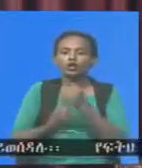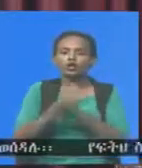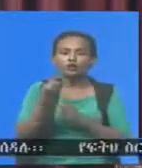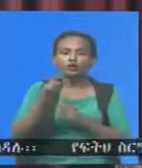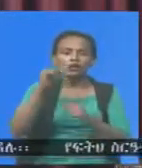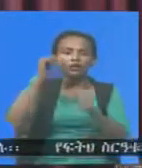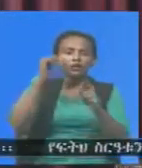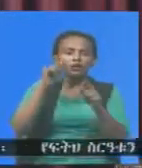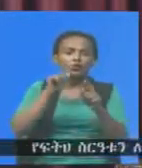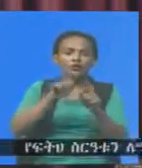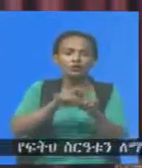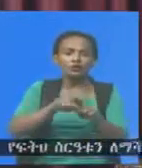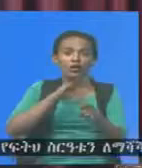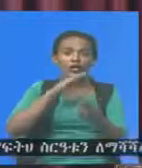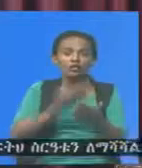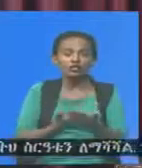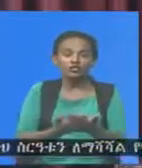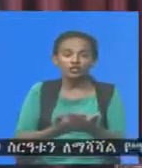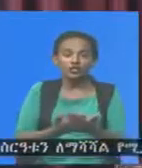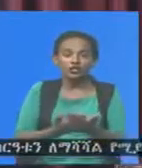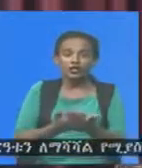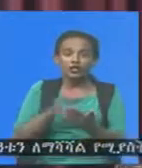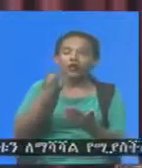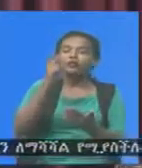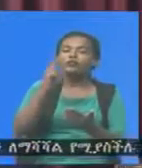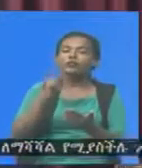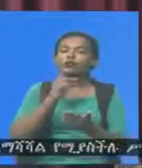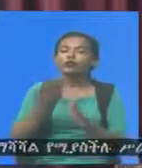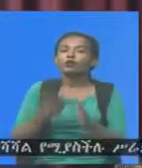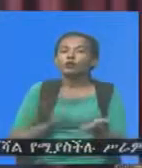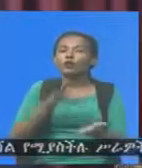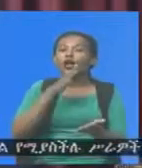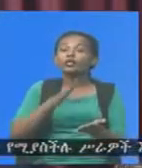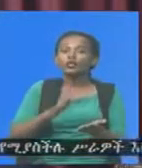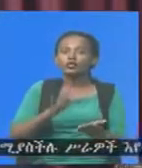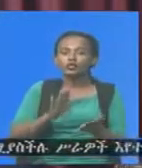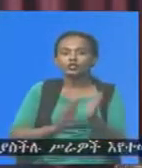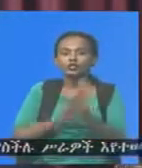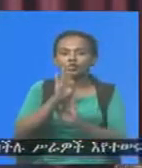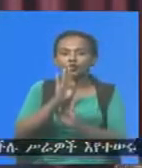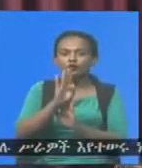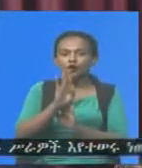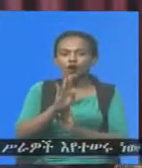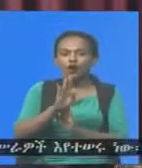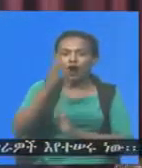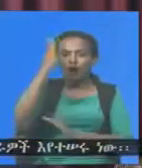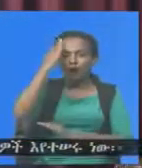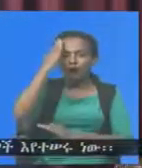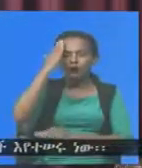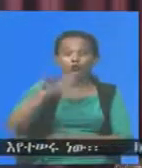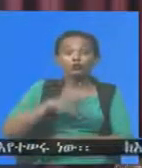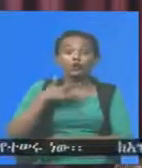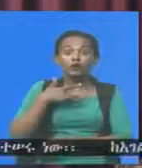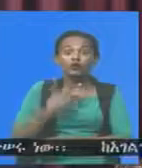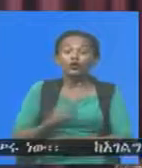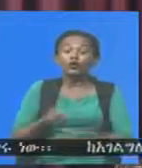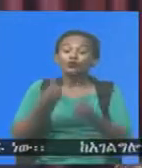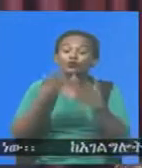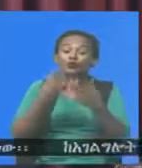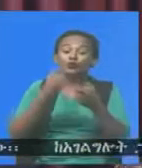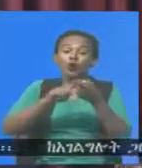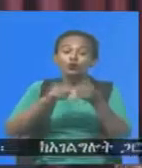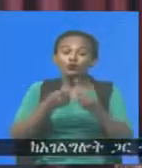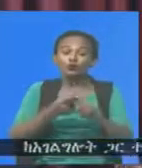የወንድሜ ልጅ እናት ያሳደገችው ማሙሽ ባድመ ነው ሞተው ወንድሜን ገብሬበታለሁ አቋዋሉ ስሜቱ ብዙ ጓደኞቼ ለዘመናት